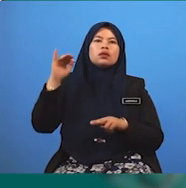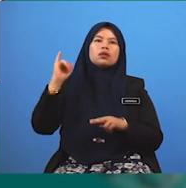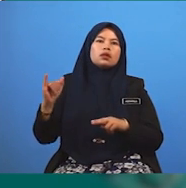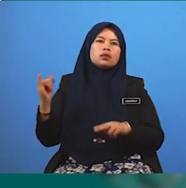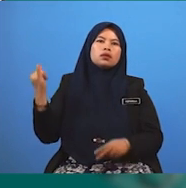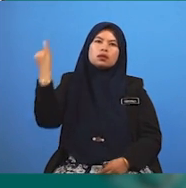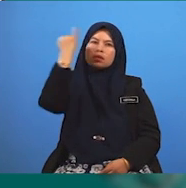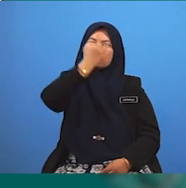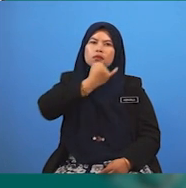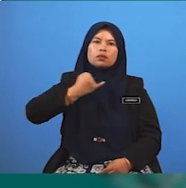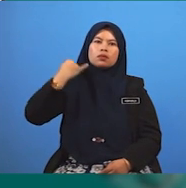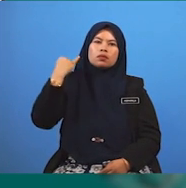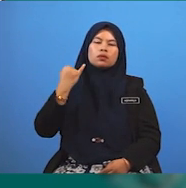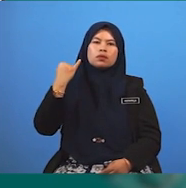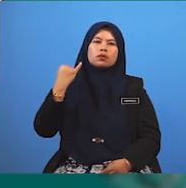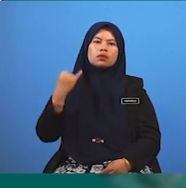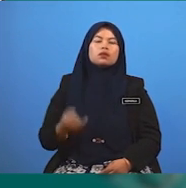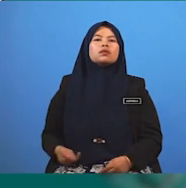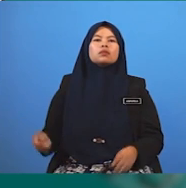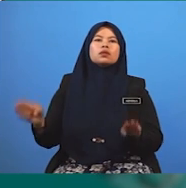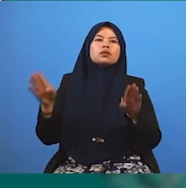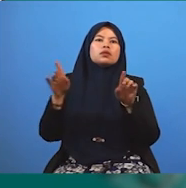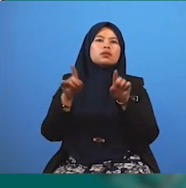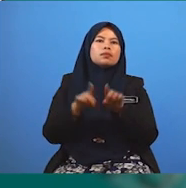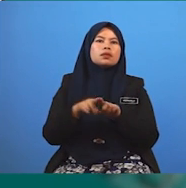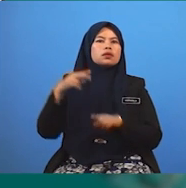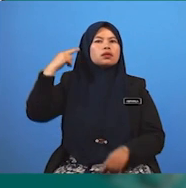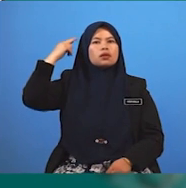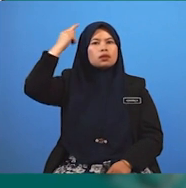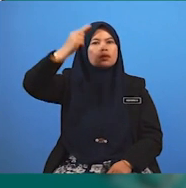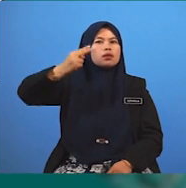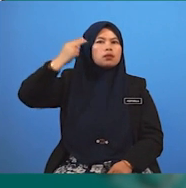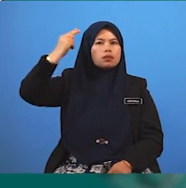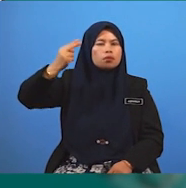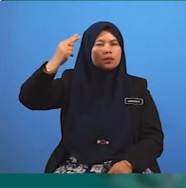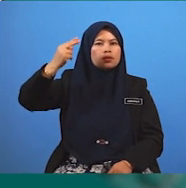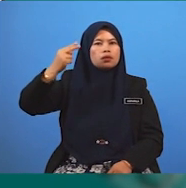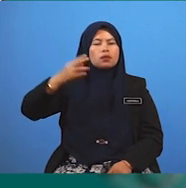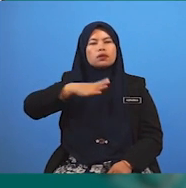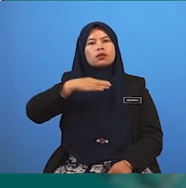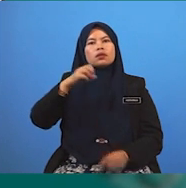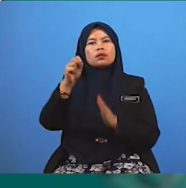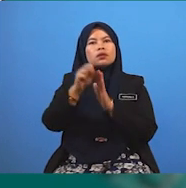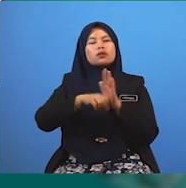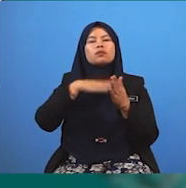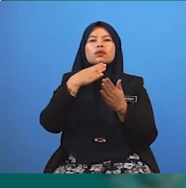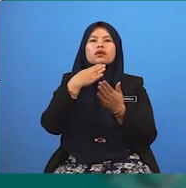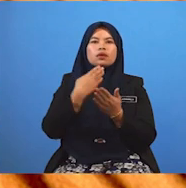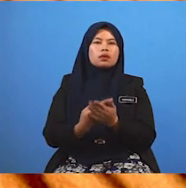anbiya, dan ia adalah sebaik balasan di syurga. Tahukah